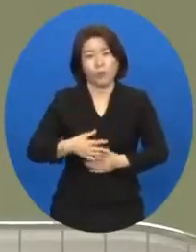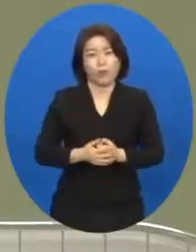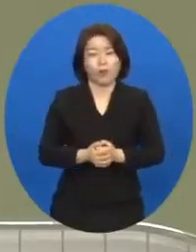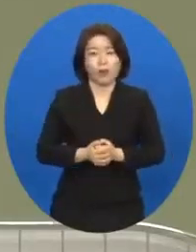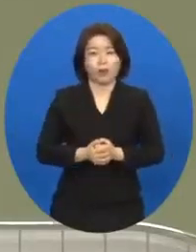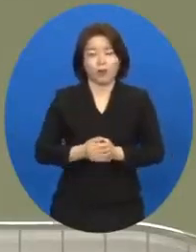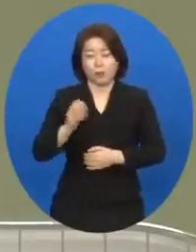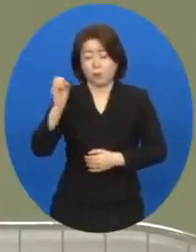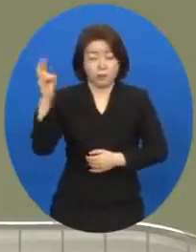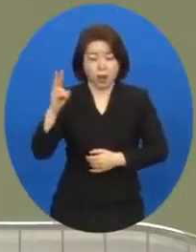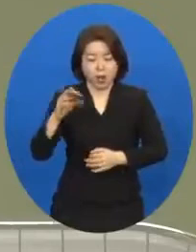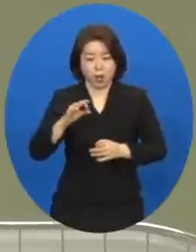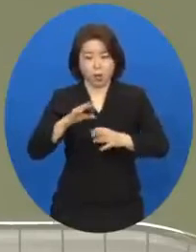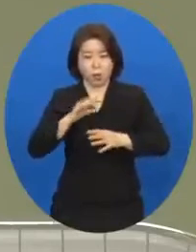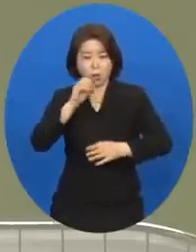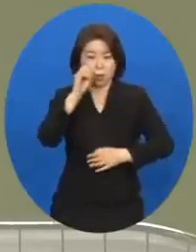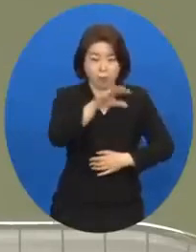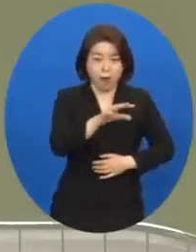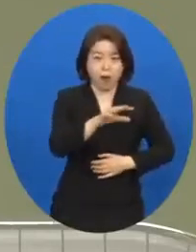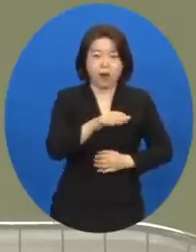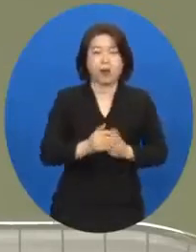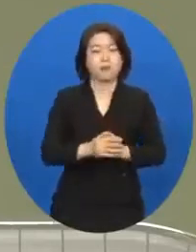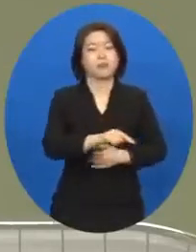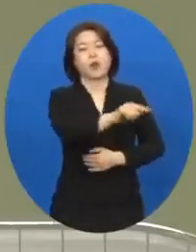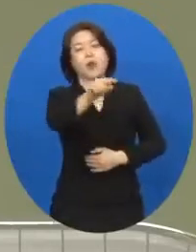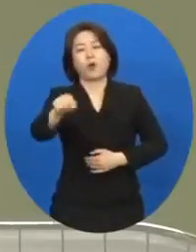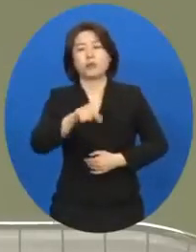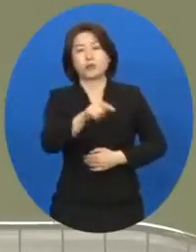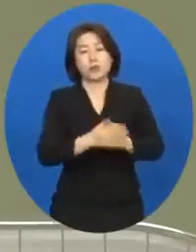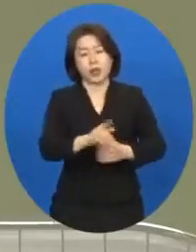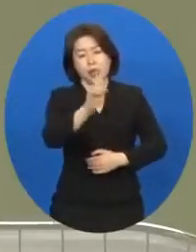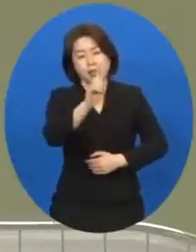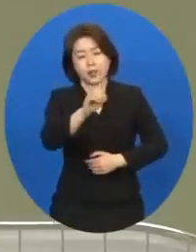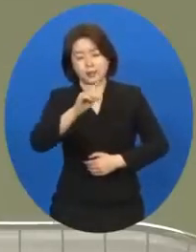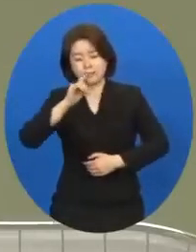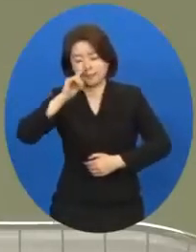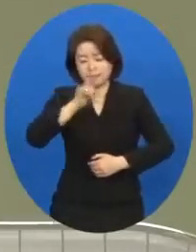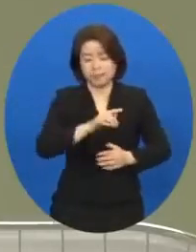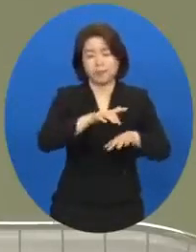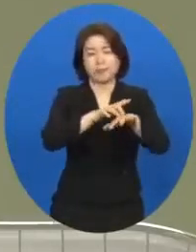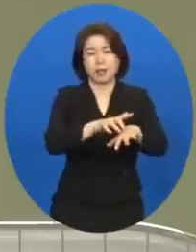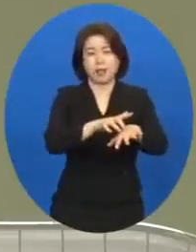폭탄 선언을 하신 거예요. 너희 가운데서 하나는 악마이다.